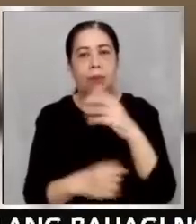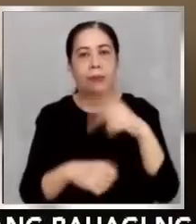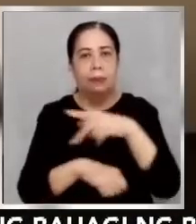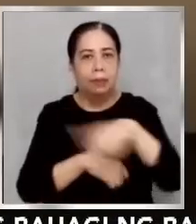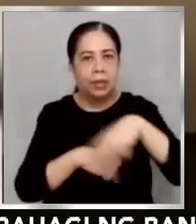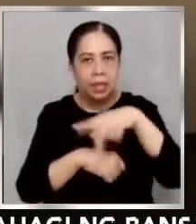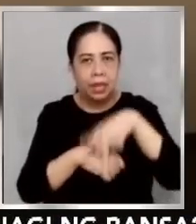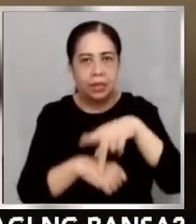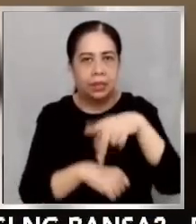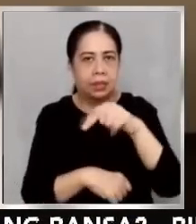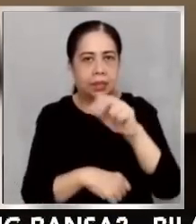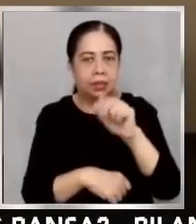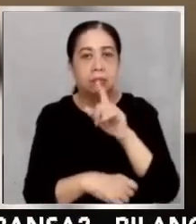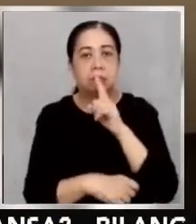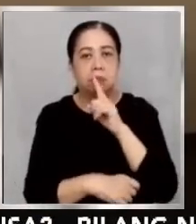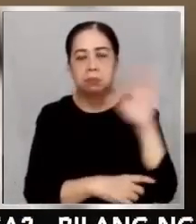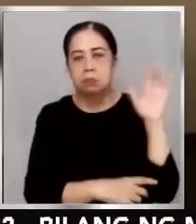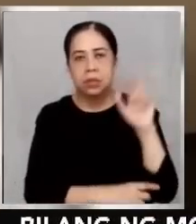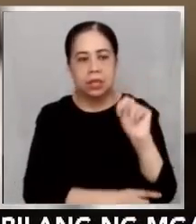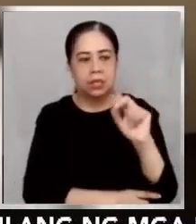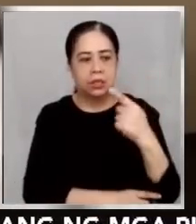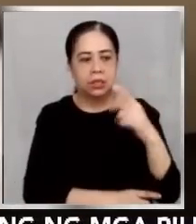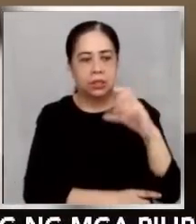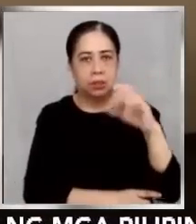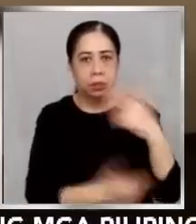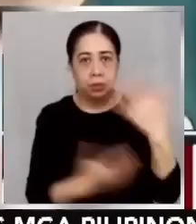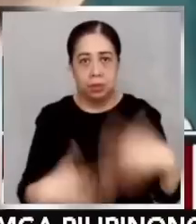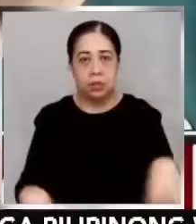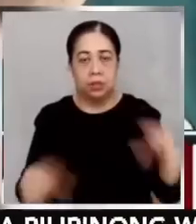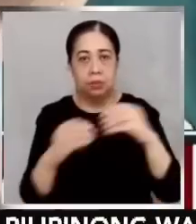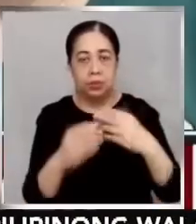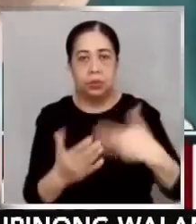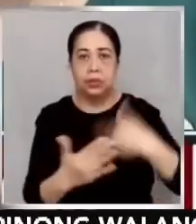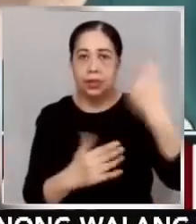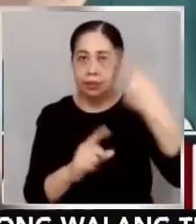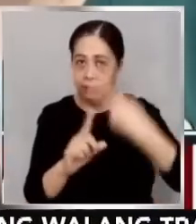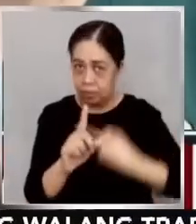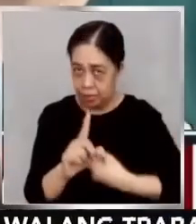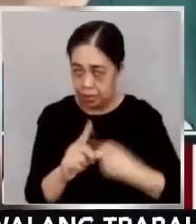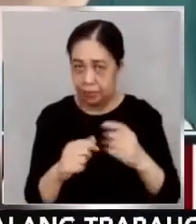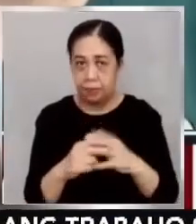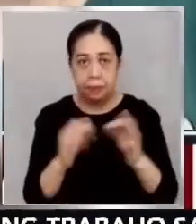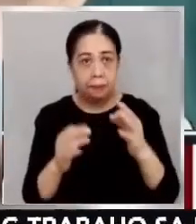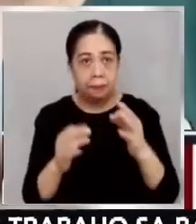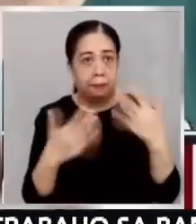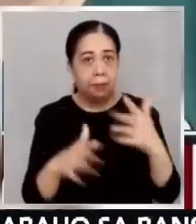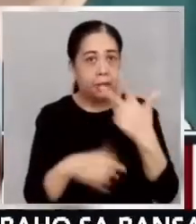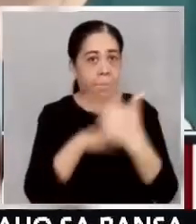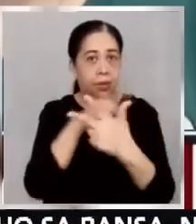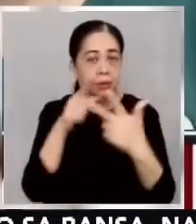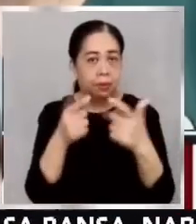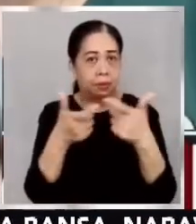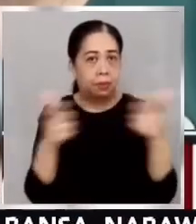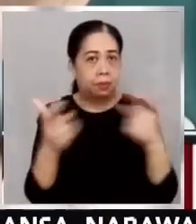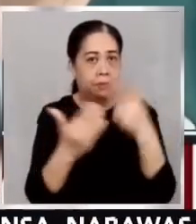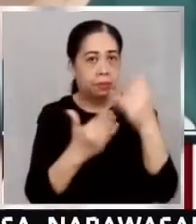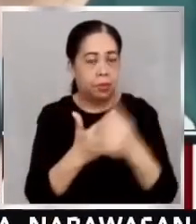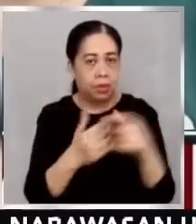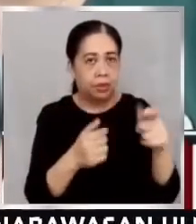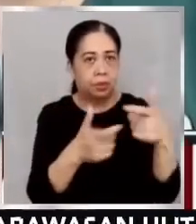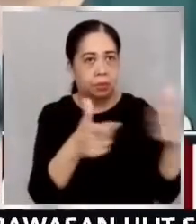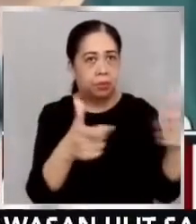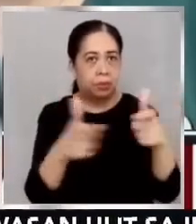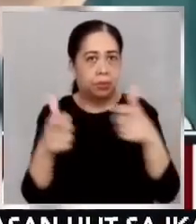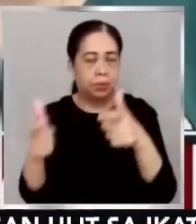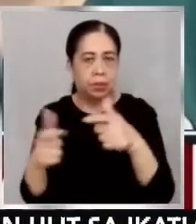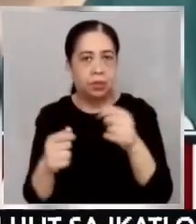ng NGCP na matatapos sa susunod na buwan. Pag natapos po yung tatlong major projects na yan, yung impact po